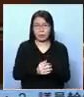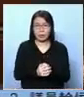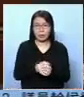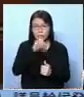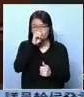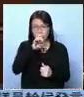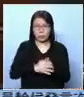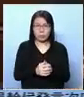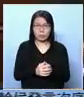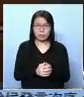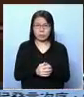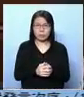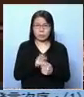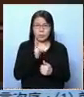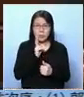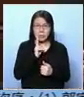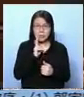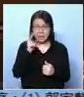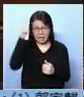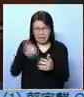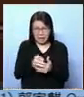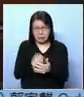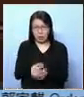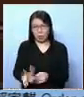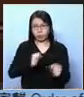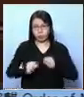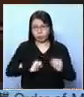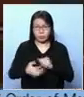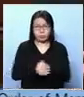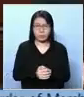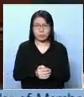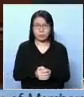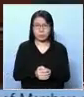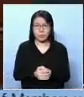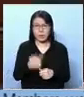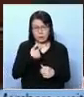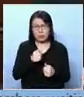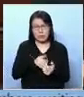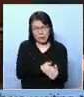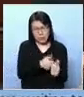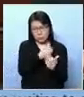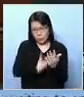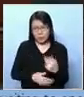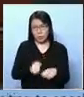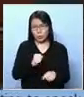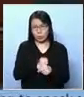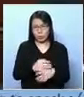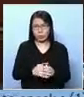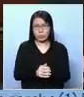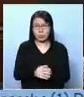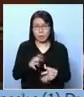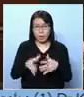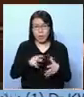講呢啲説話，好似爛仔咁樣嗰行為，大家要 play by rules。喺個議會裏